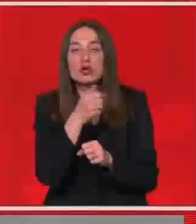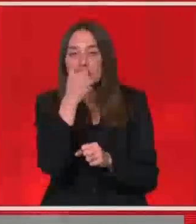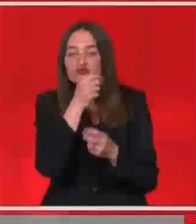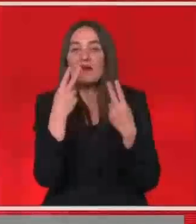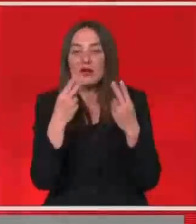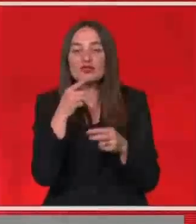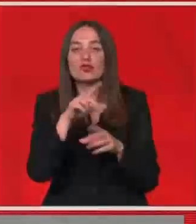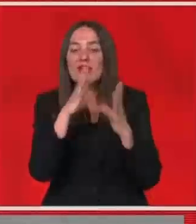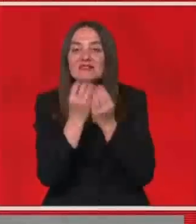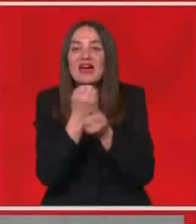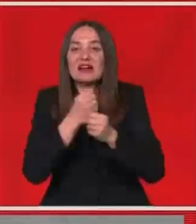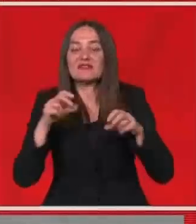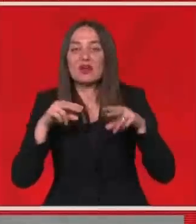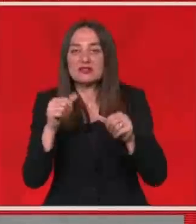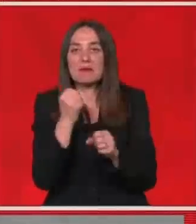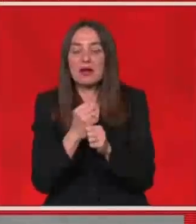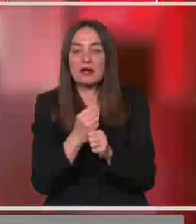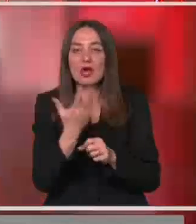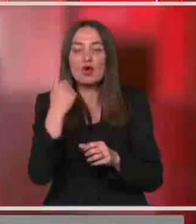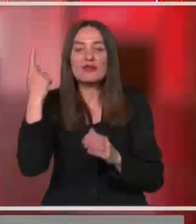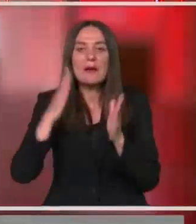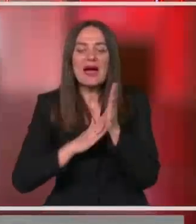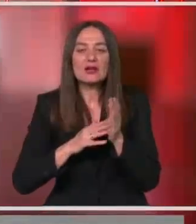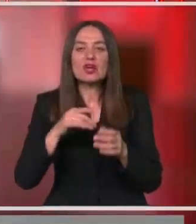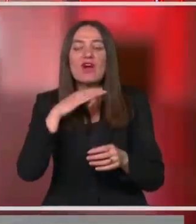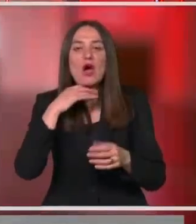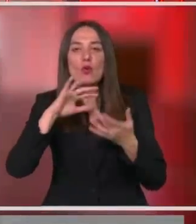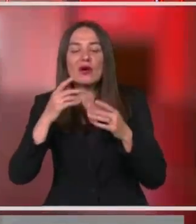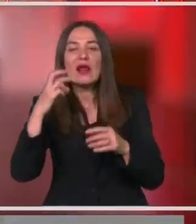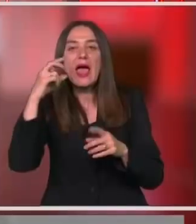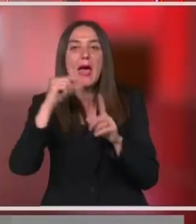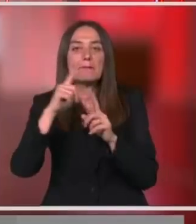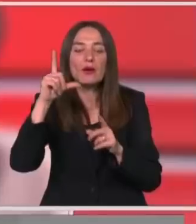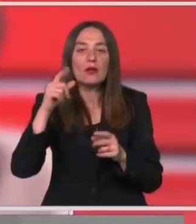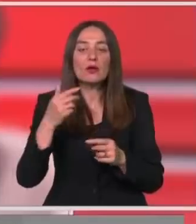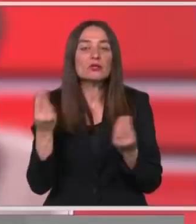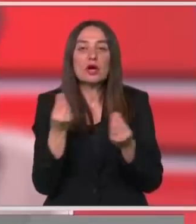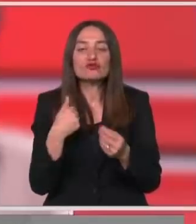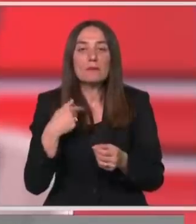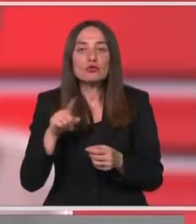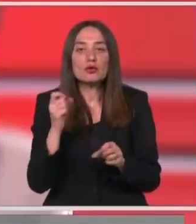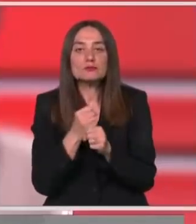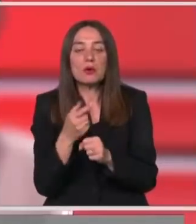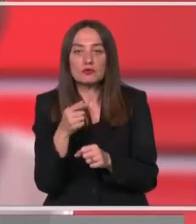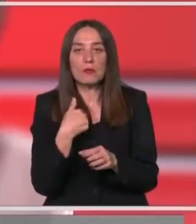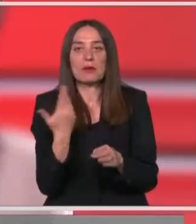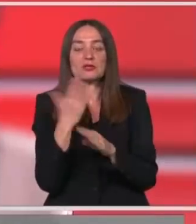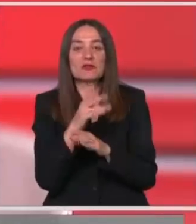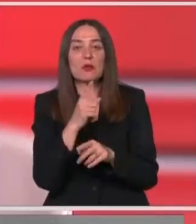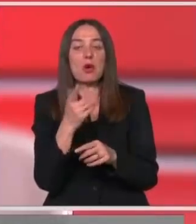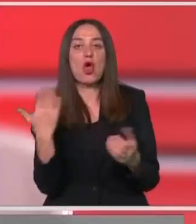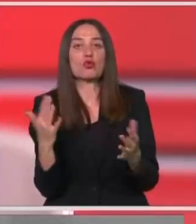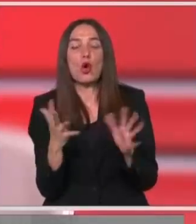pa tako rade sve razvijene zemlje. Tako radi od Microsofta, Googla, Apple-a i tako dalje. A što mi to onda nismo radili? Sad mi to predstavljate kao da je to nešto